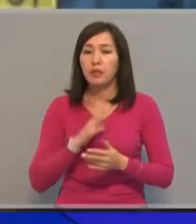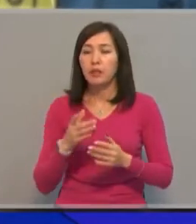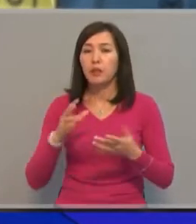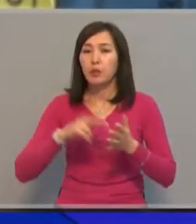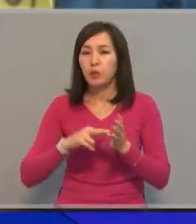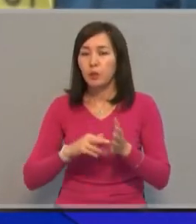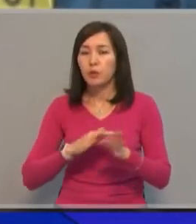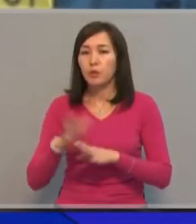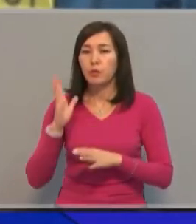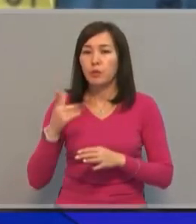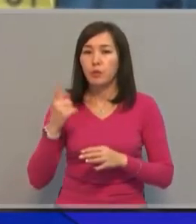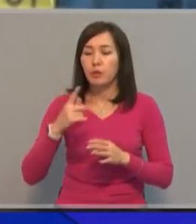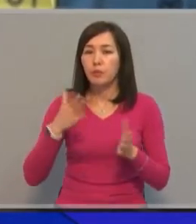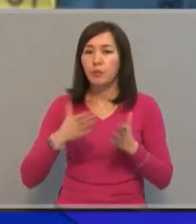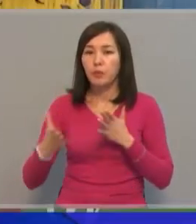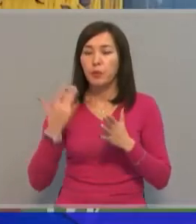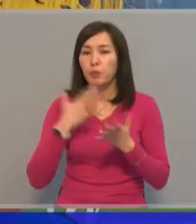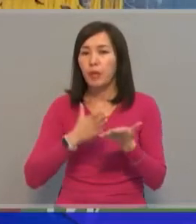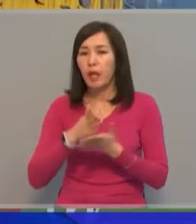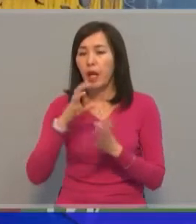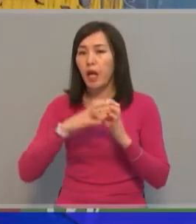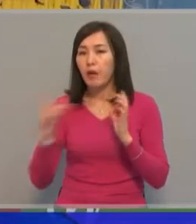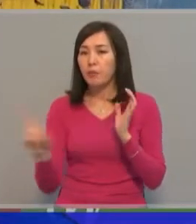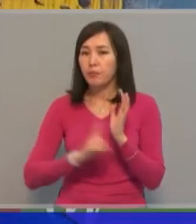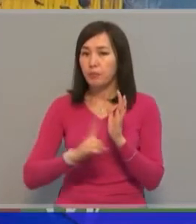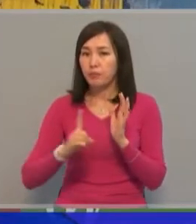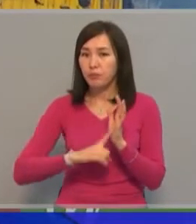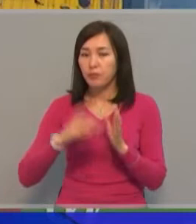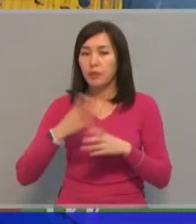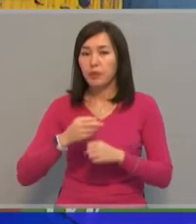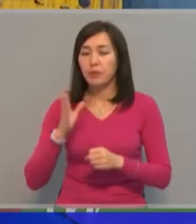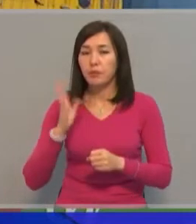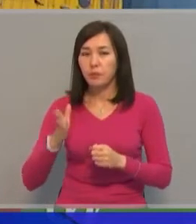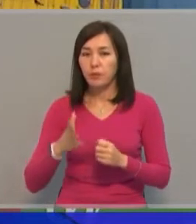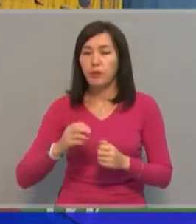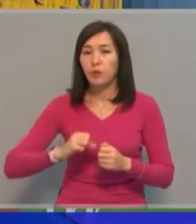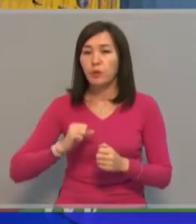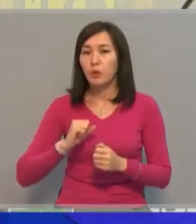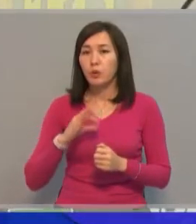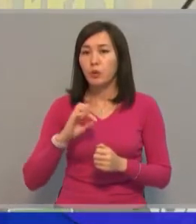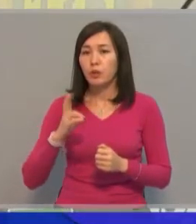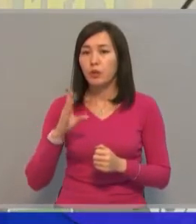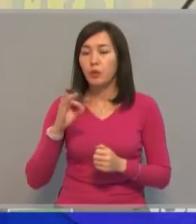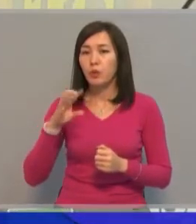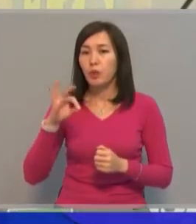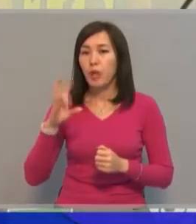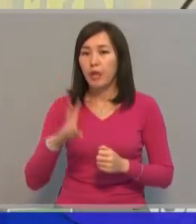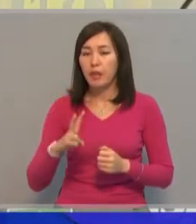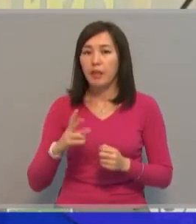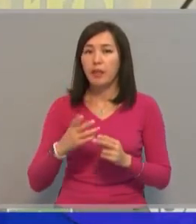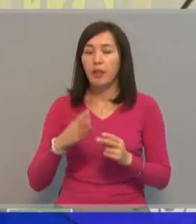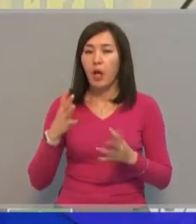Жоба жүзеге асса, бір жолда бірнеше бағыттағы автобустар бәсекелестігі де азаяды. Достық, Шымсити, Турлан шағын